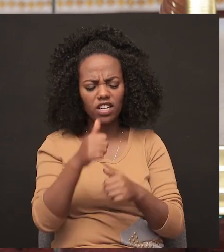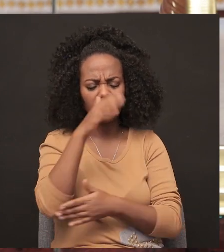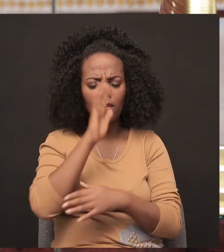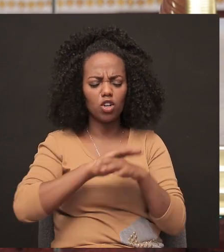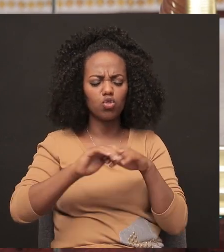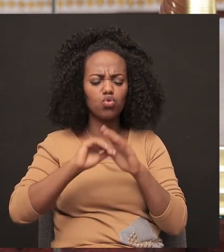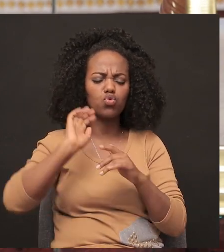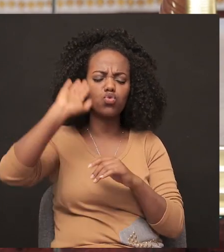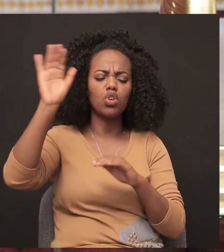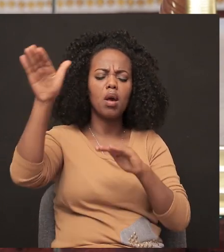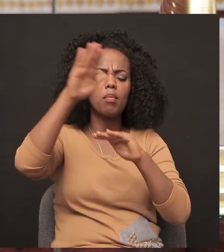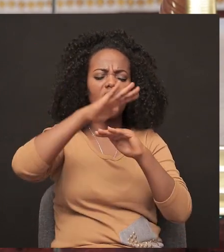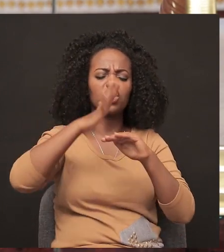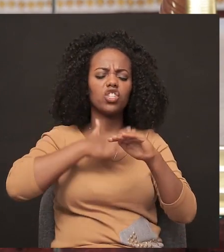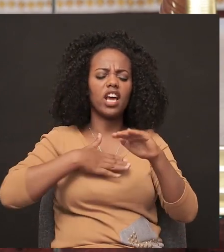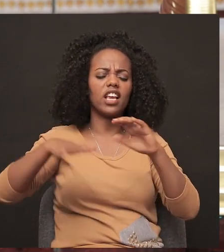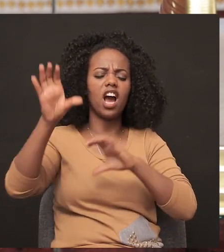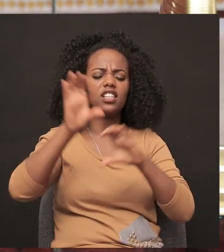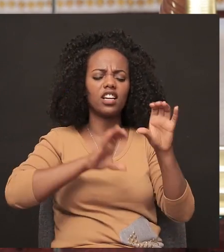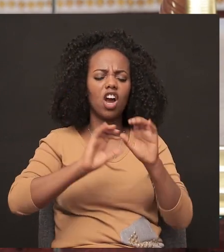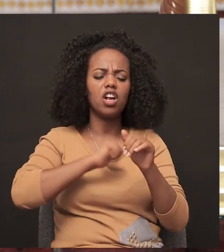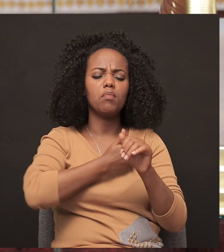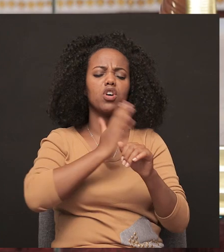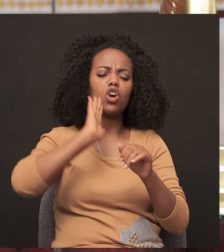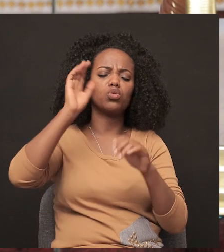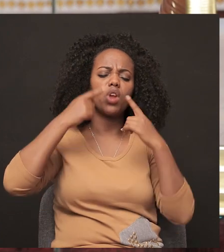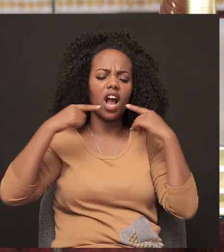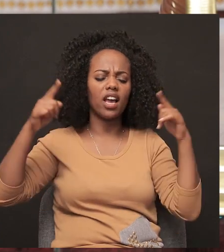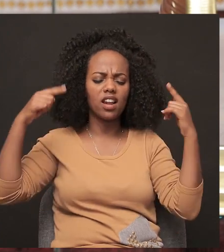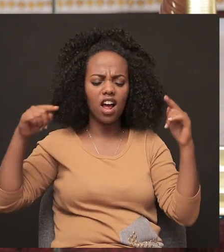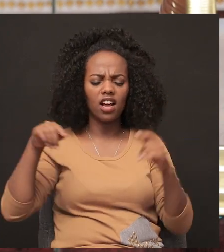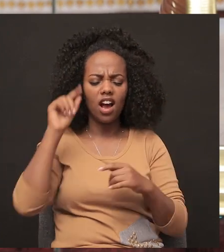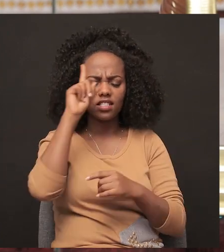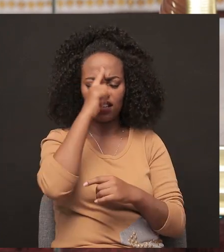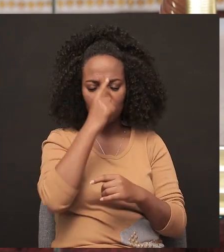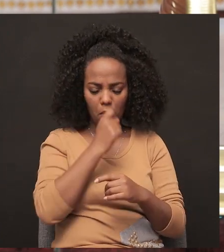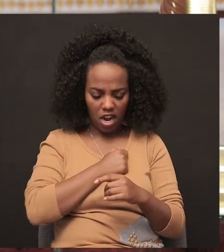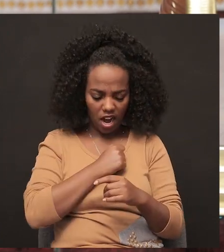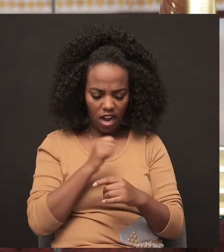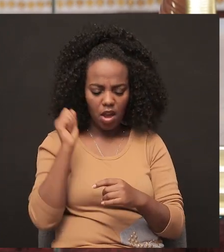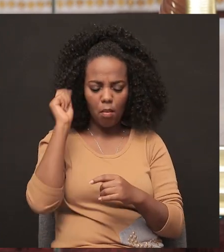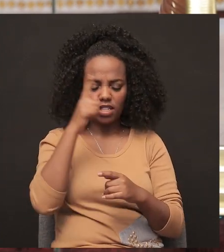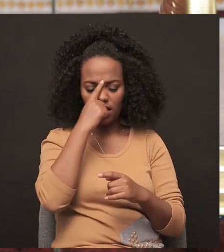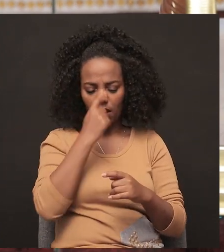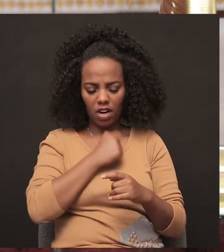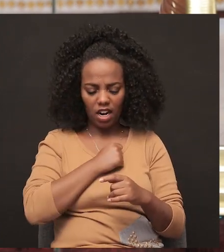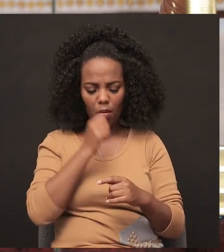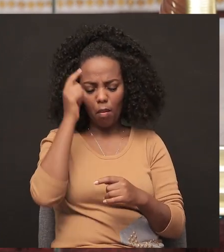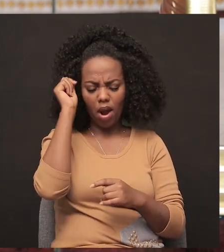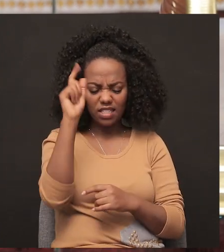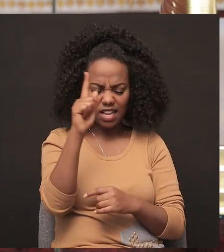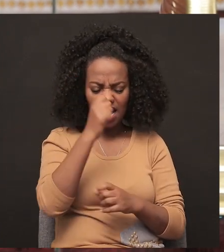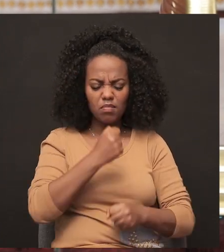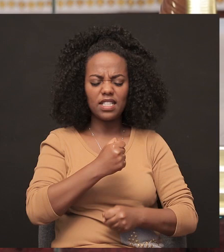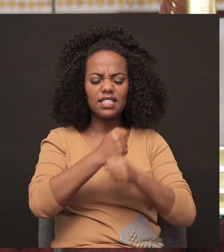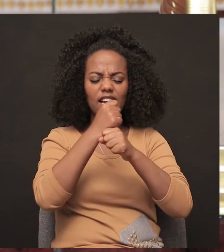እጁን በላያችን ላይ ያወዛውዛል ምህረቱን ያገንልናል እግዚአብሔር አንተን ታምነናል ባንተ ታምናለችና ባንተ